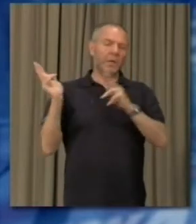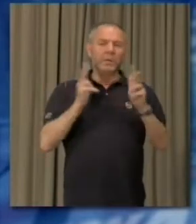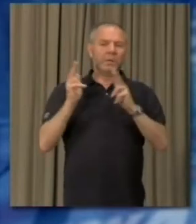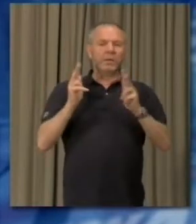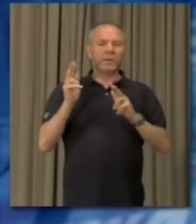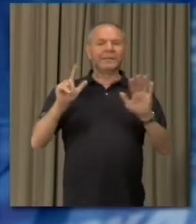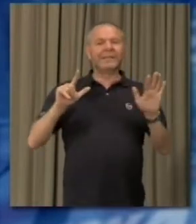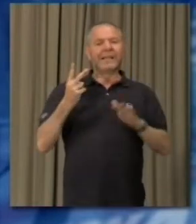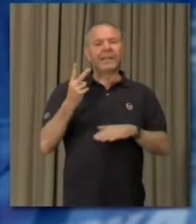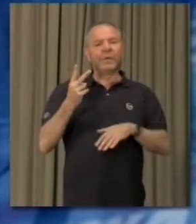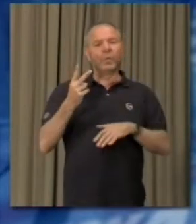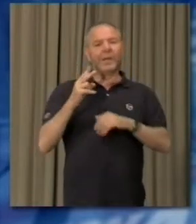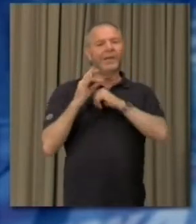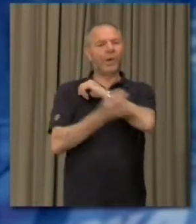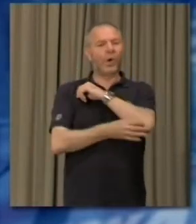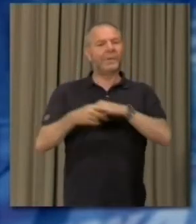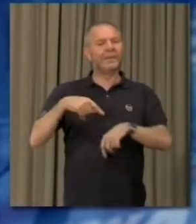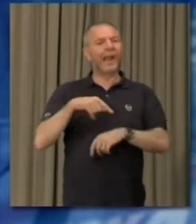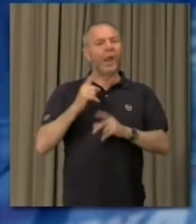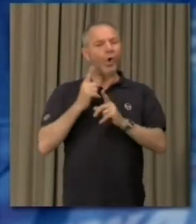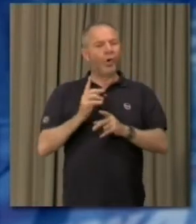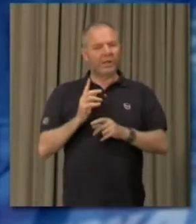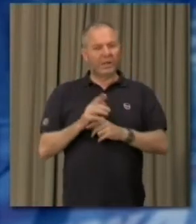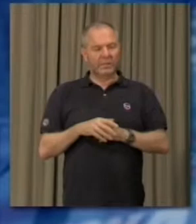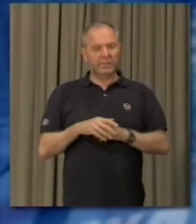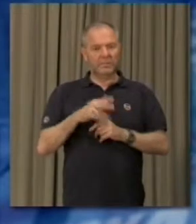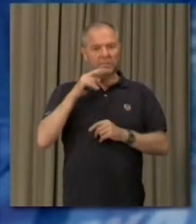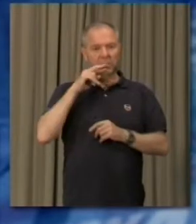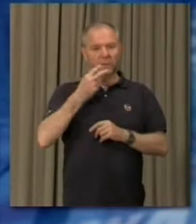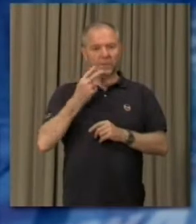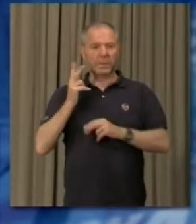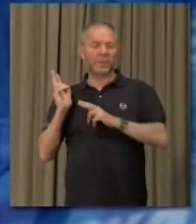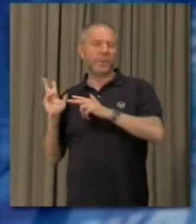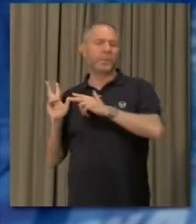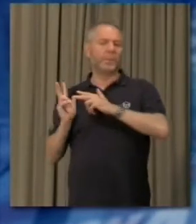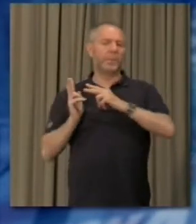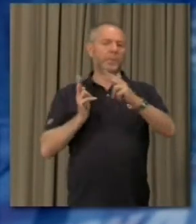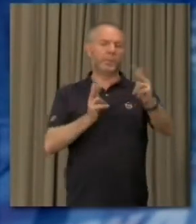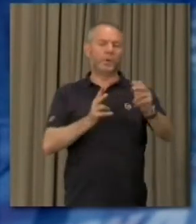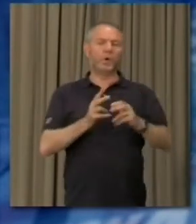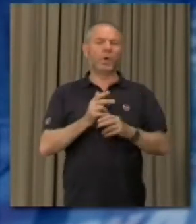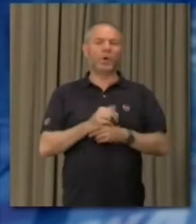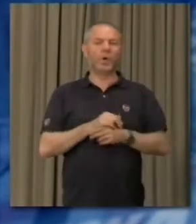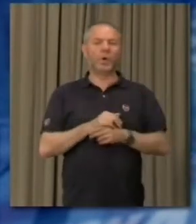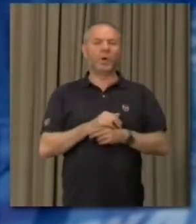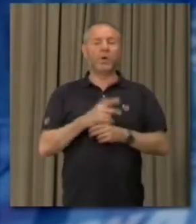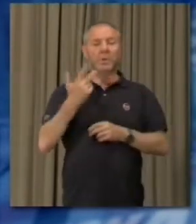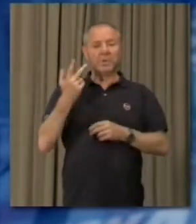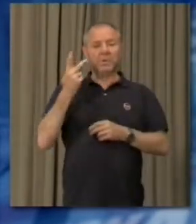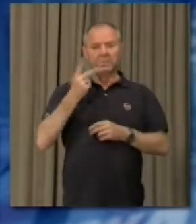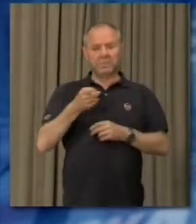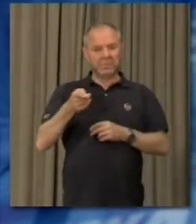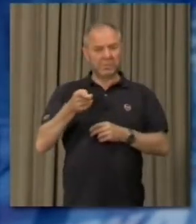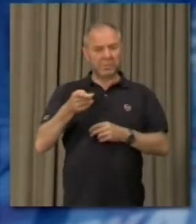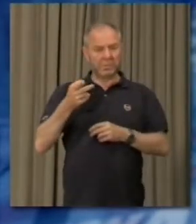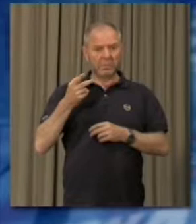di 62 km orari, rilevati alle 17.40, direzione ovest-nord-ovest. Da segnalare però che non sono state queste